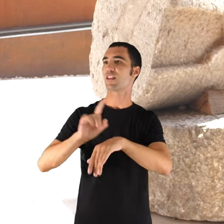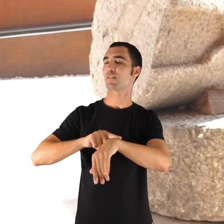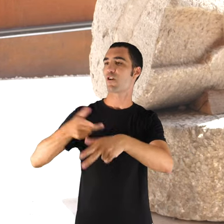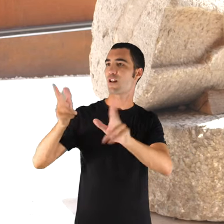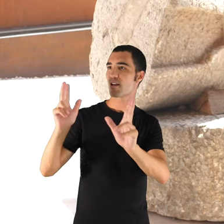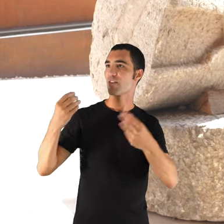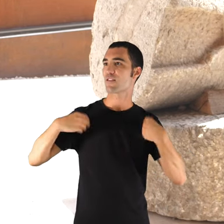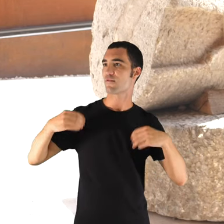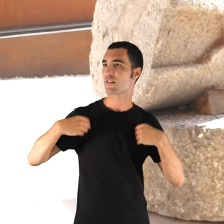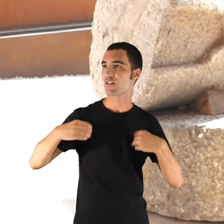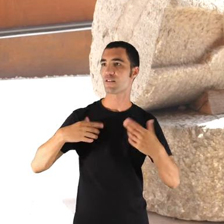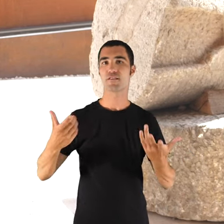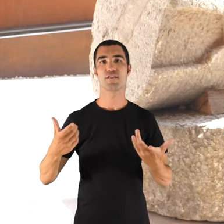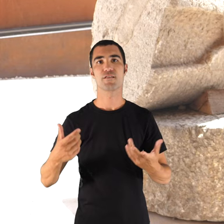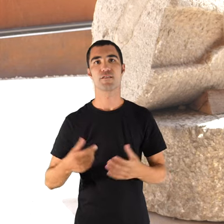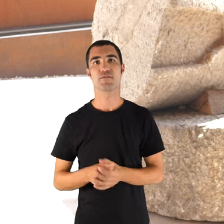brumador, molt de pits.